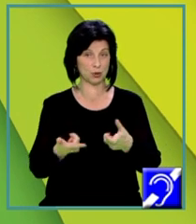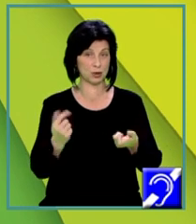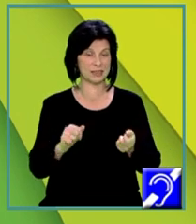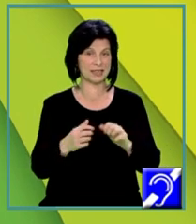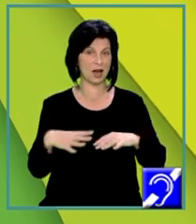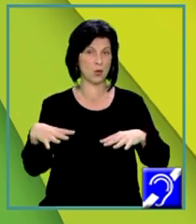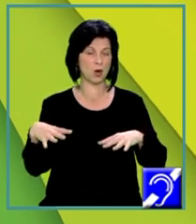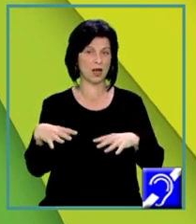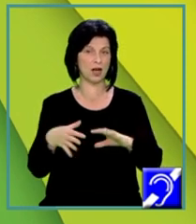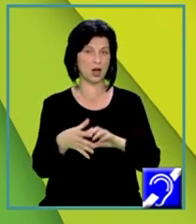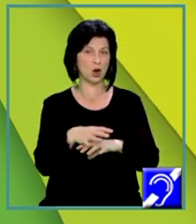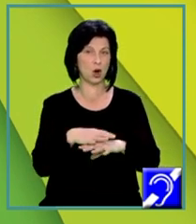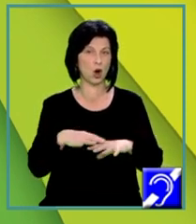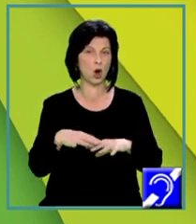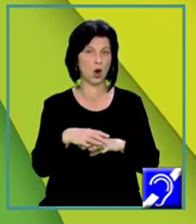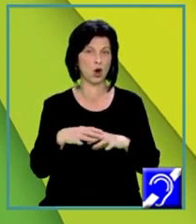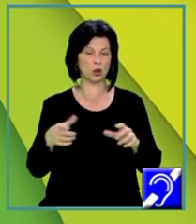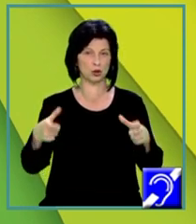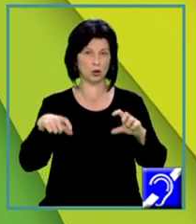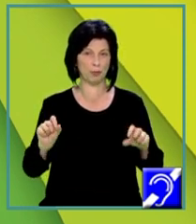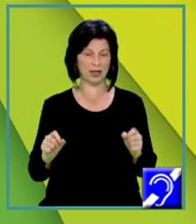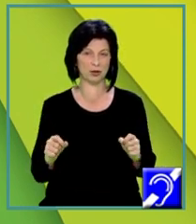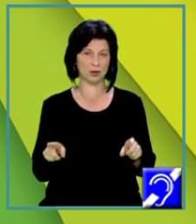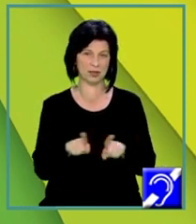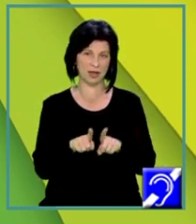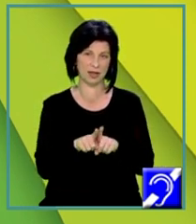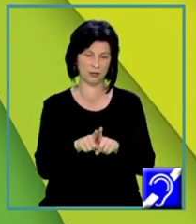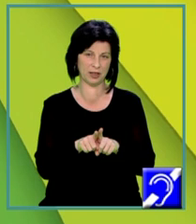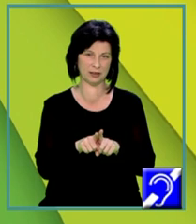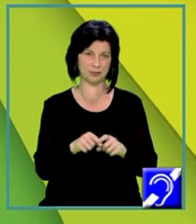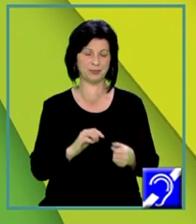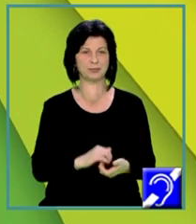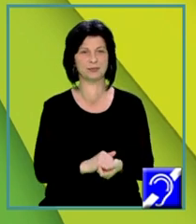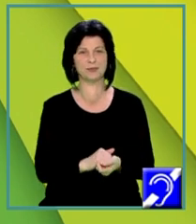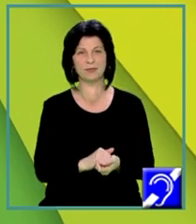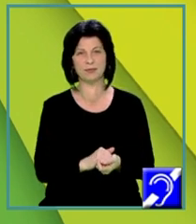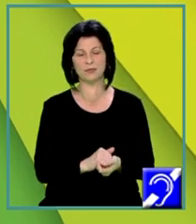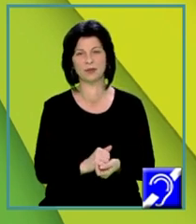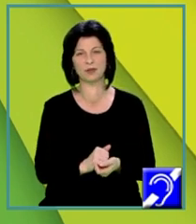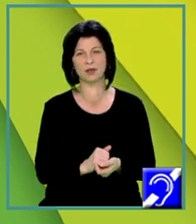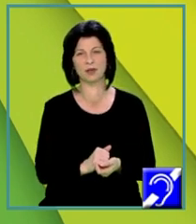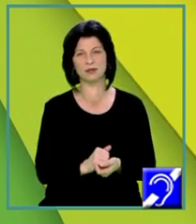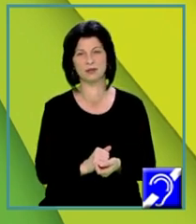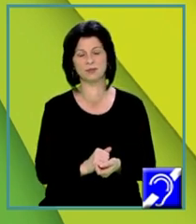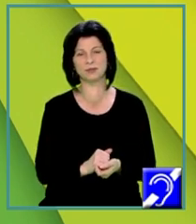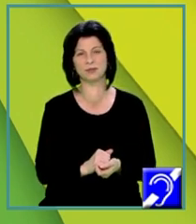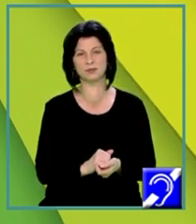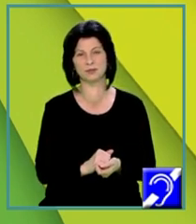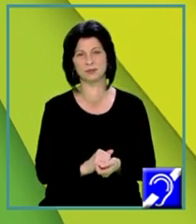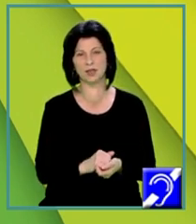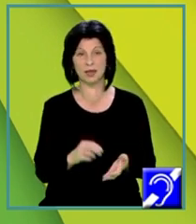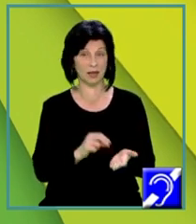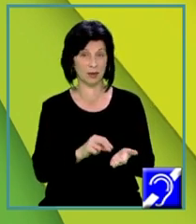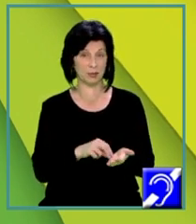legi de compoziție Așadar apar condițiile din devine de mor fost dar aplicate de data asta acelorași legi